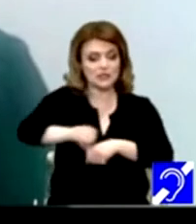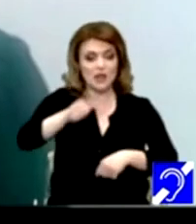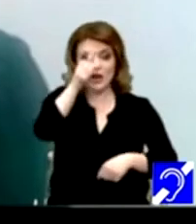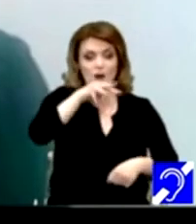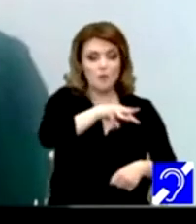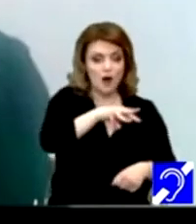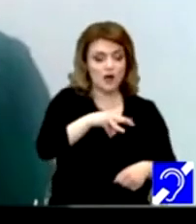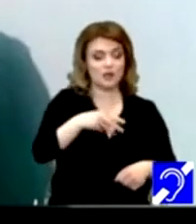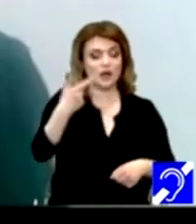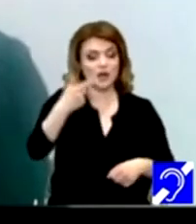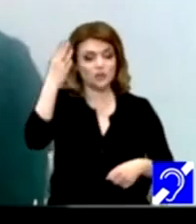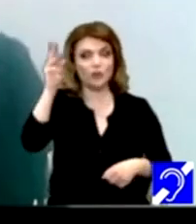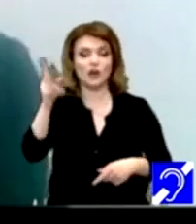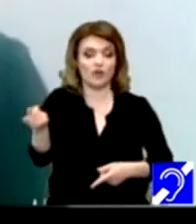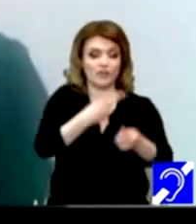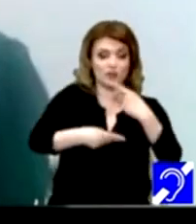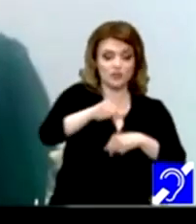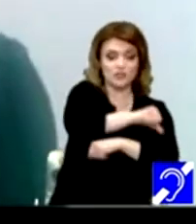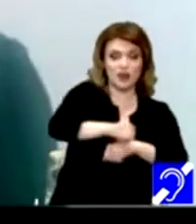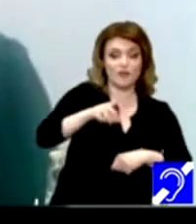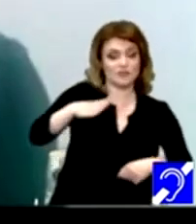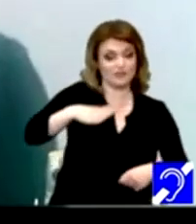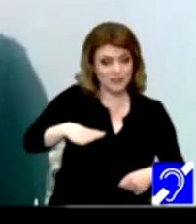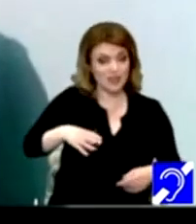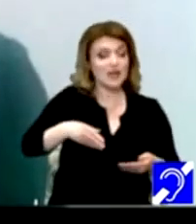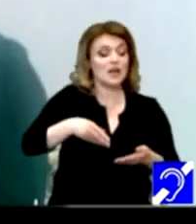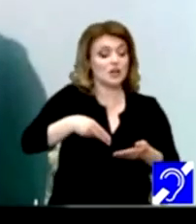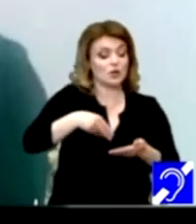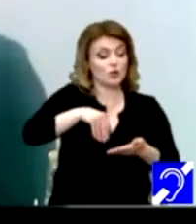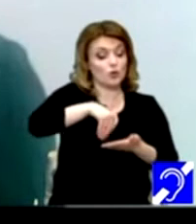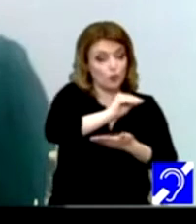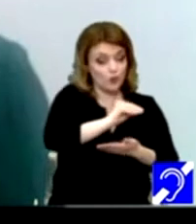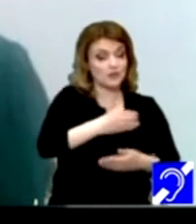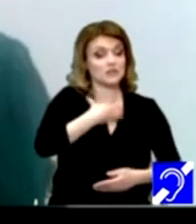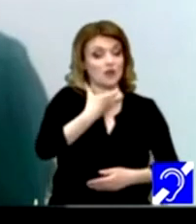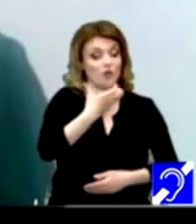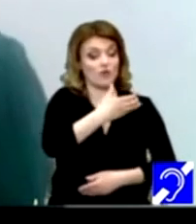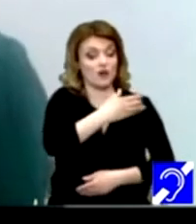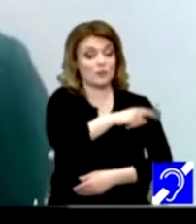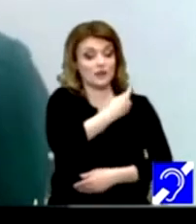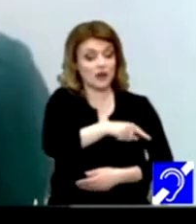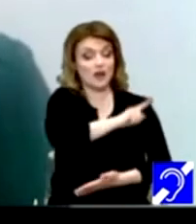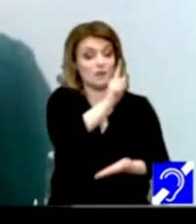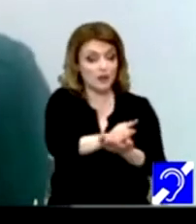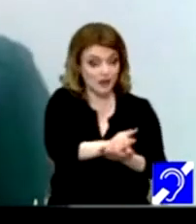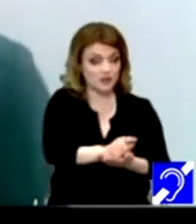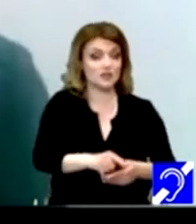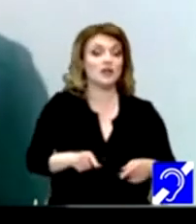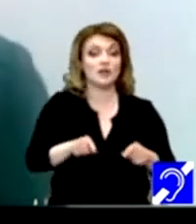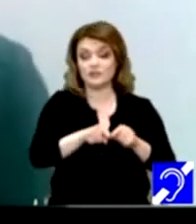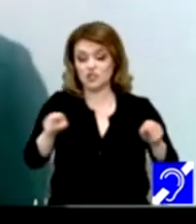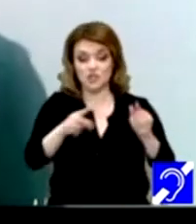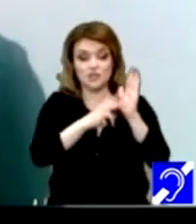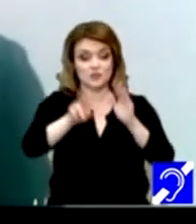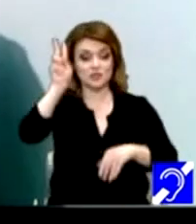martie, cetățenii moldoveni reveniți din străinătate au fost obligați să cumpere polița de asigurare obligatorie de asistență medicală în termen de 72